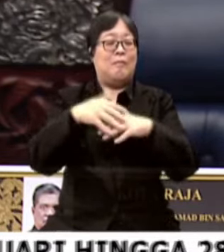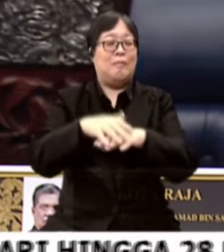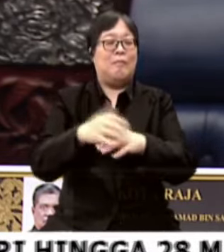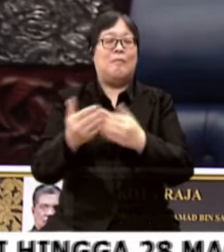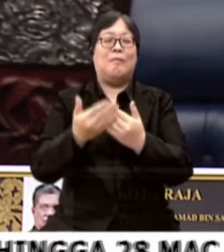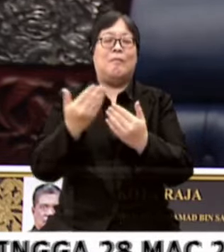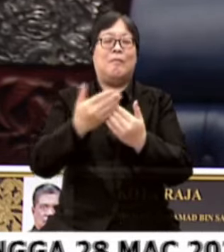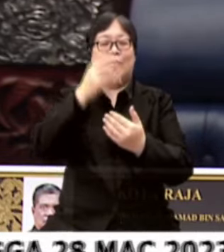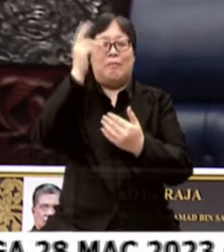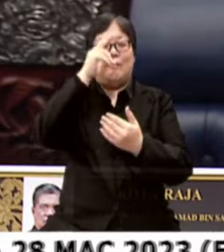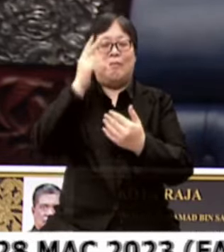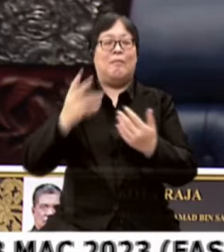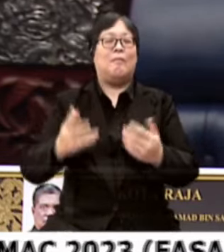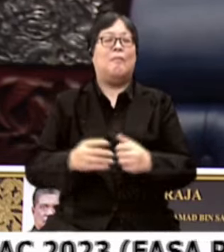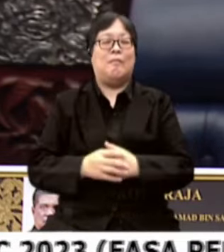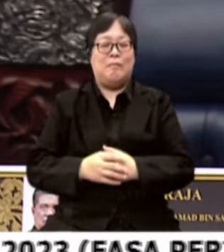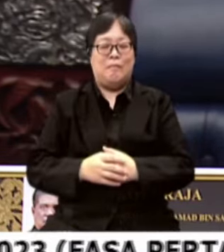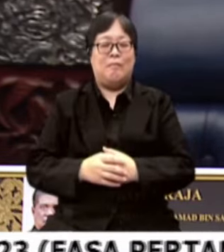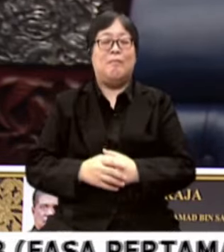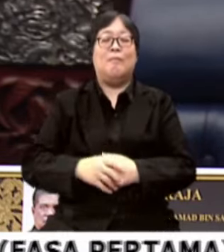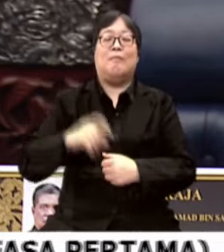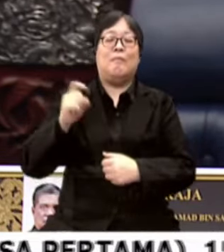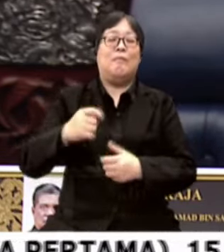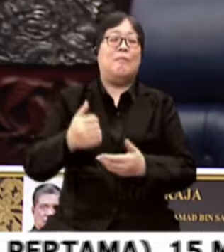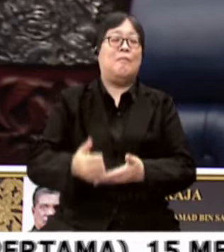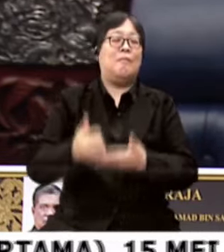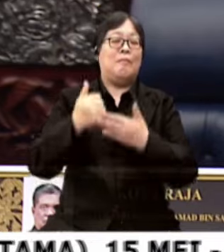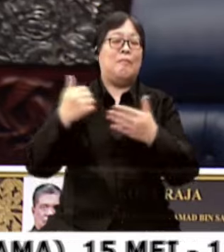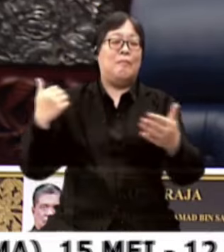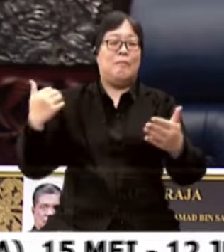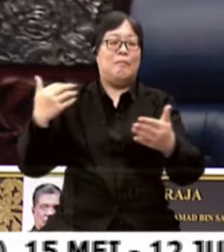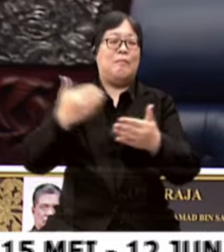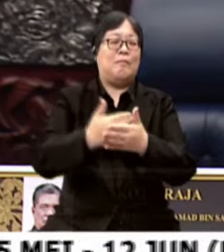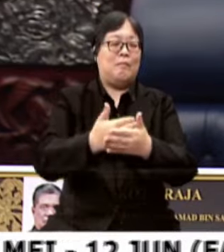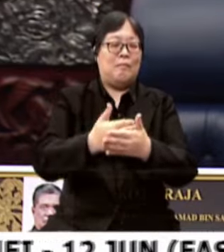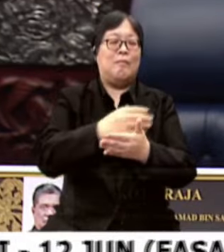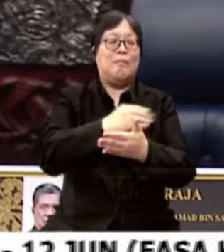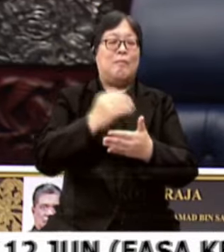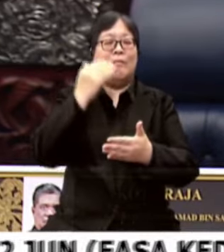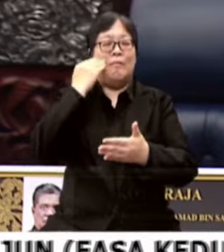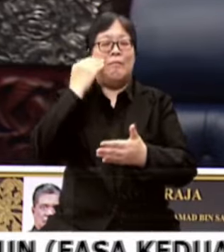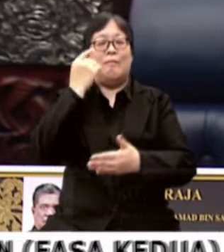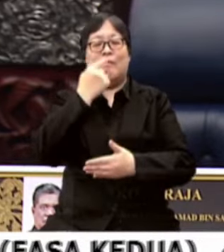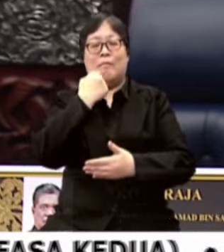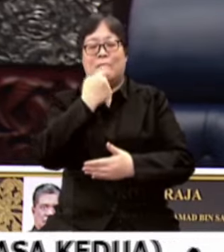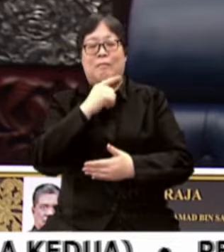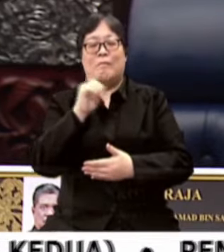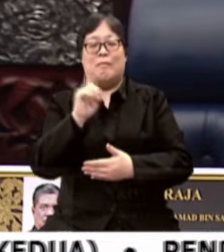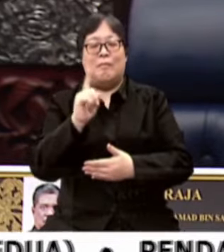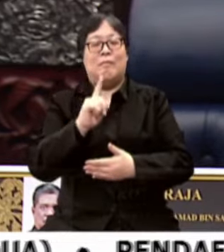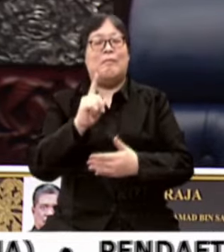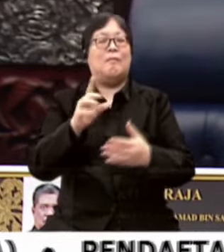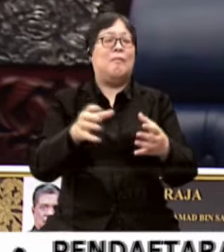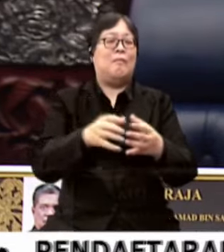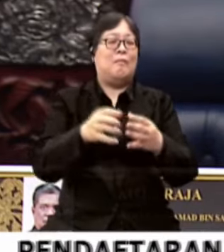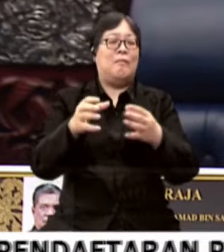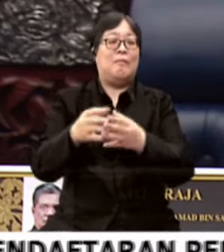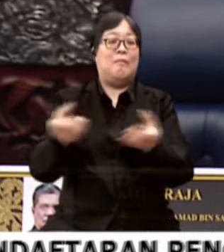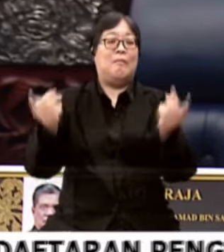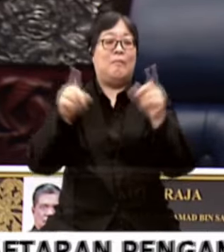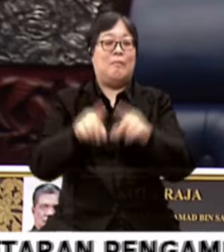kerajaan memastikan bantuan sampai dan kita kenal pasti juga kumpulan-kumpulan yang terdedah kepada